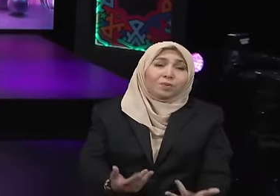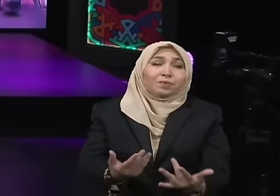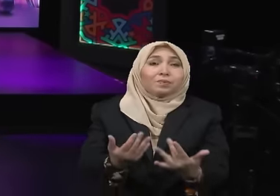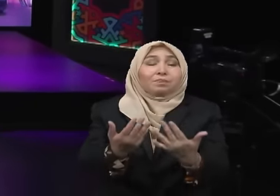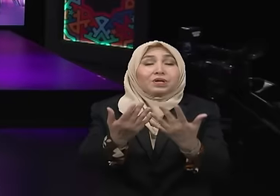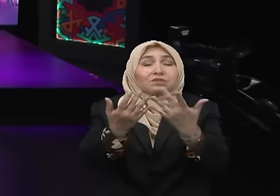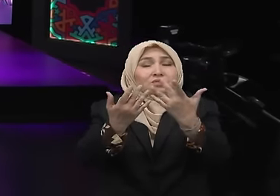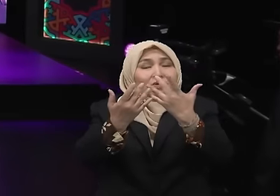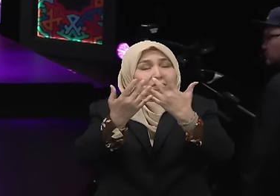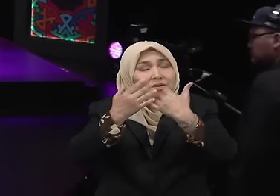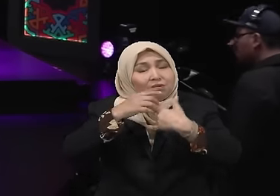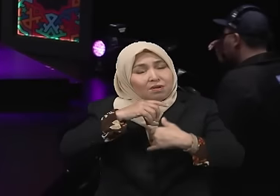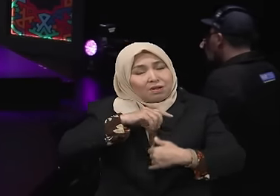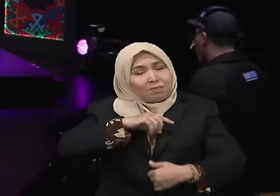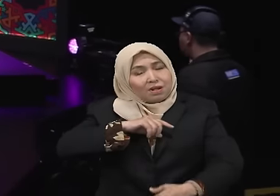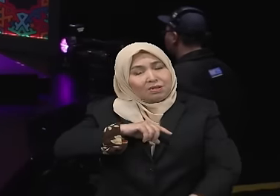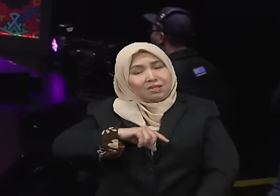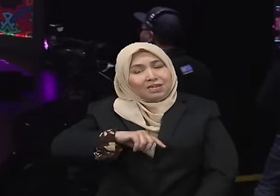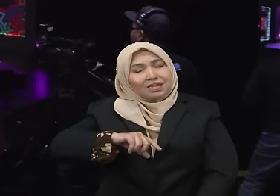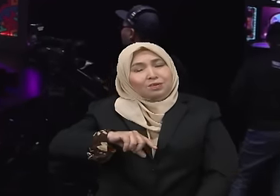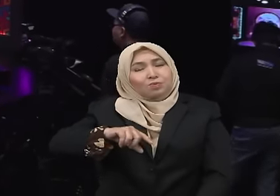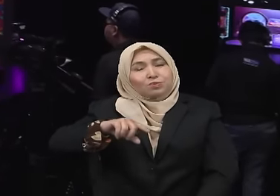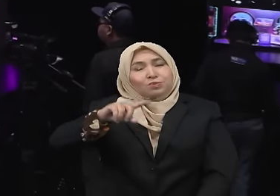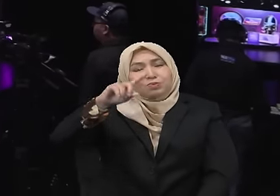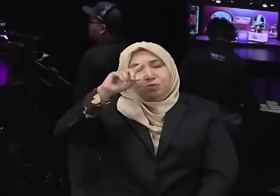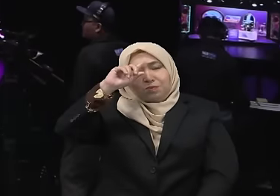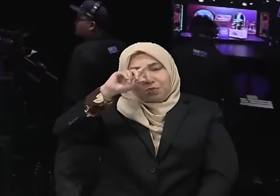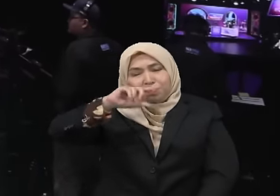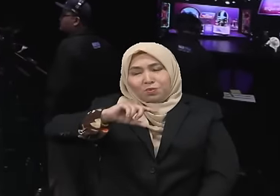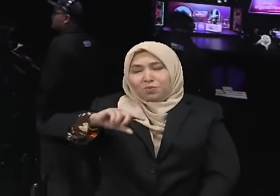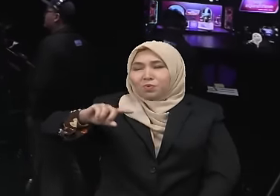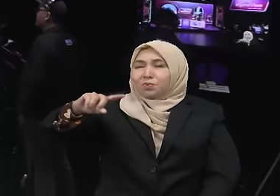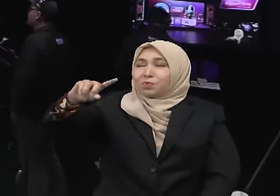pasrahku abadi untuk.